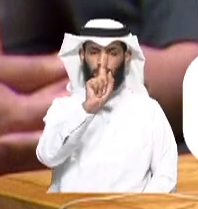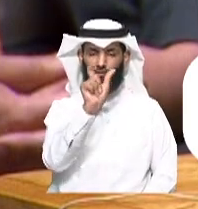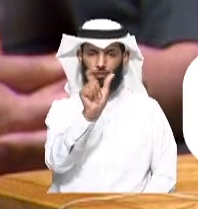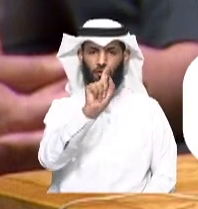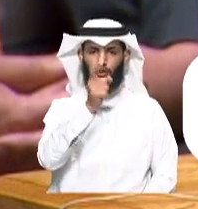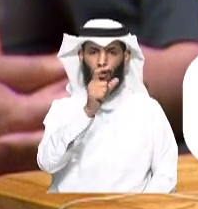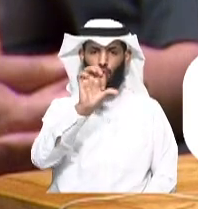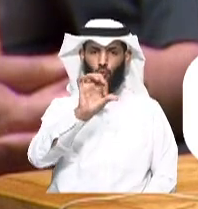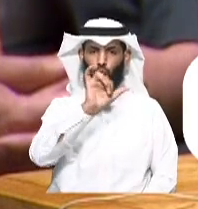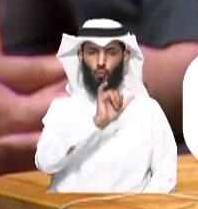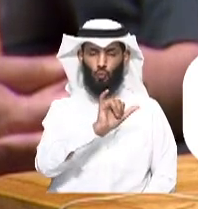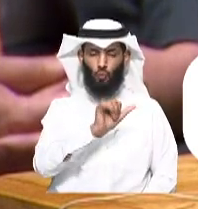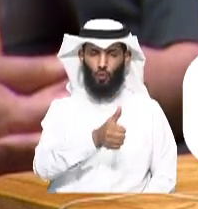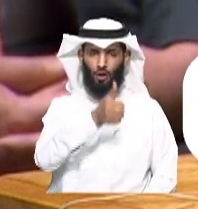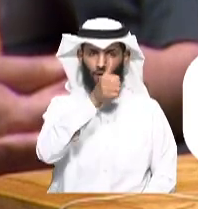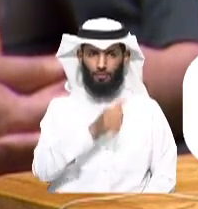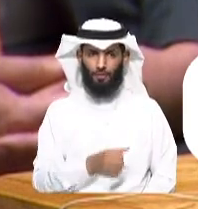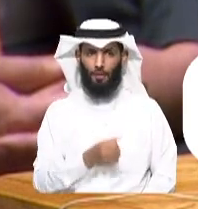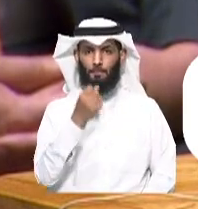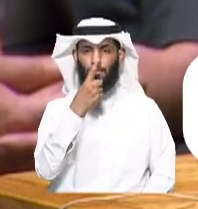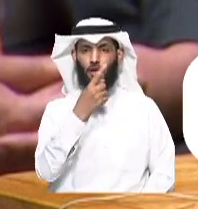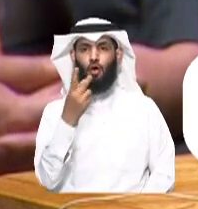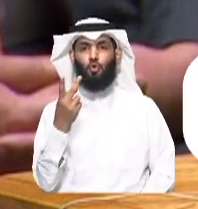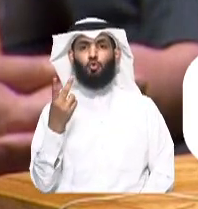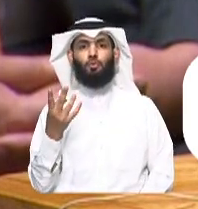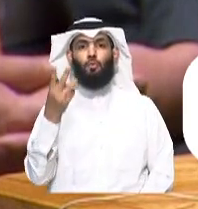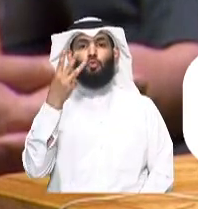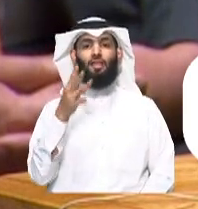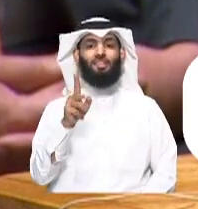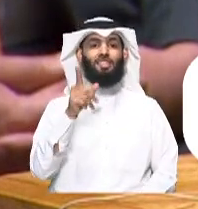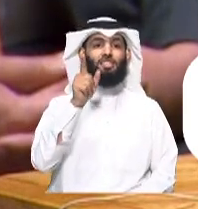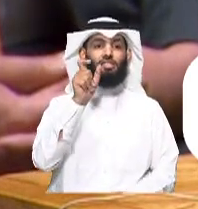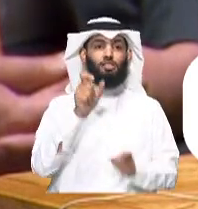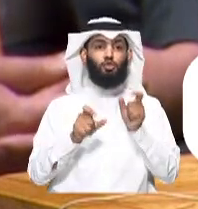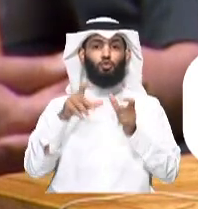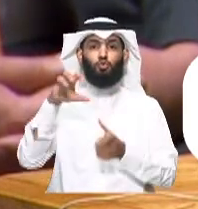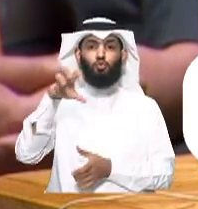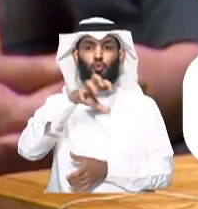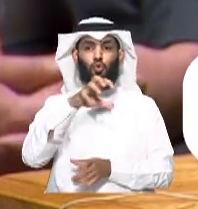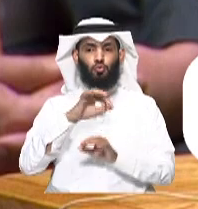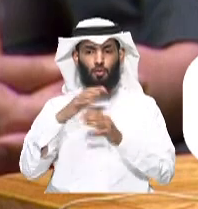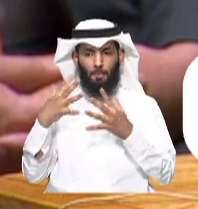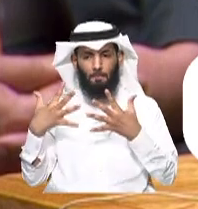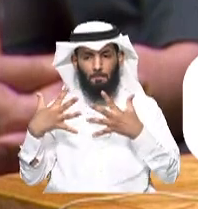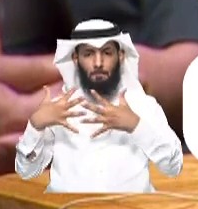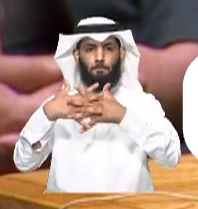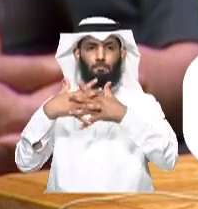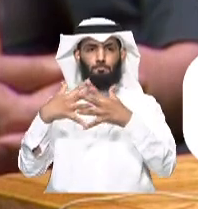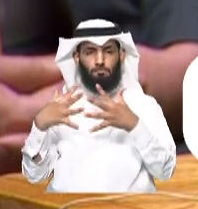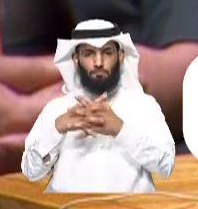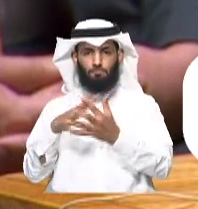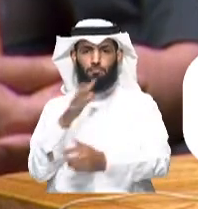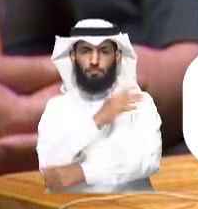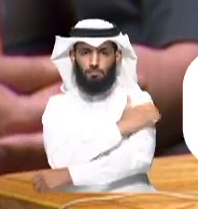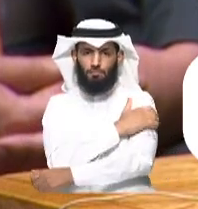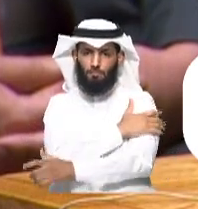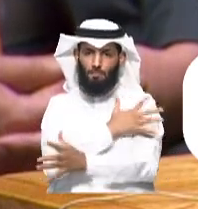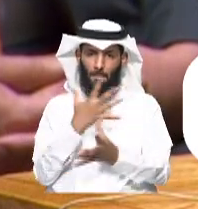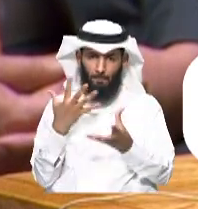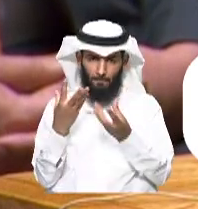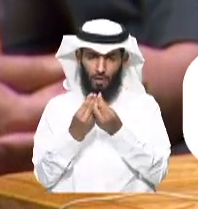قامت 123 دوله عضو في الامم المتحده بالتعاضد والتكاتف والتوقيع على وثيقه